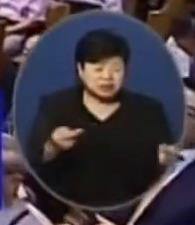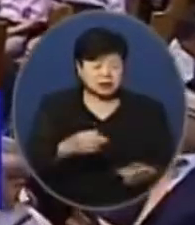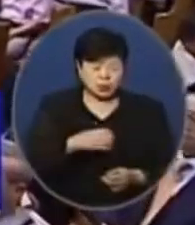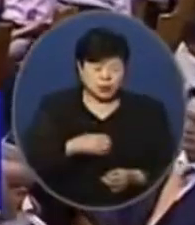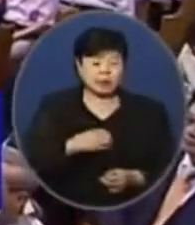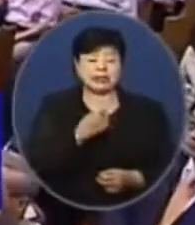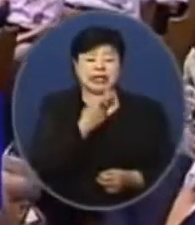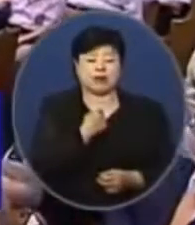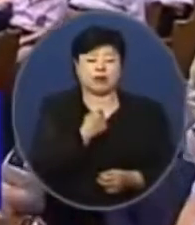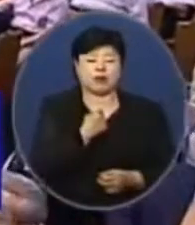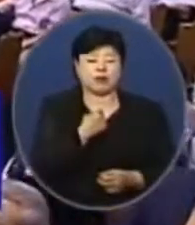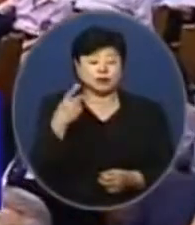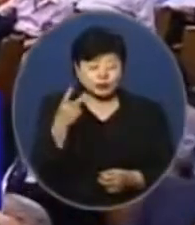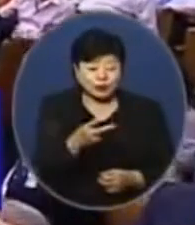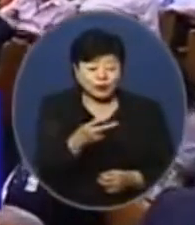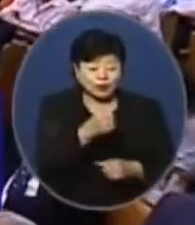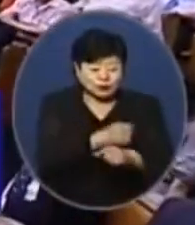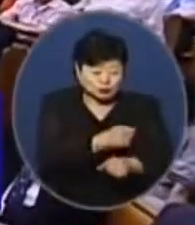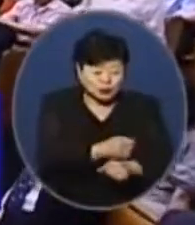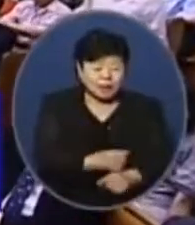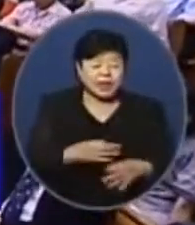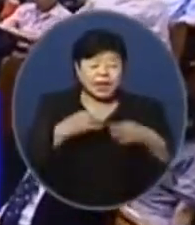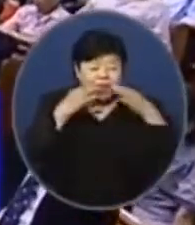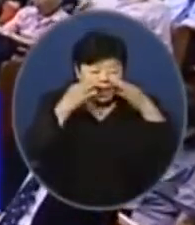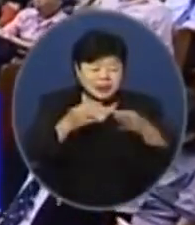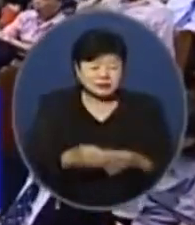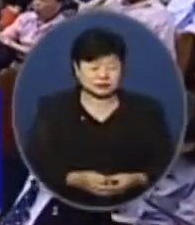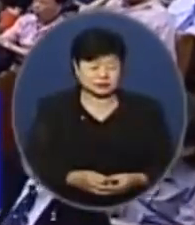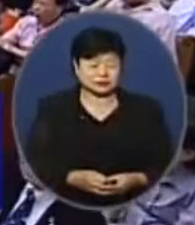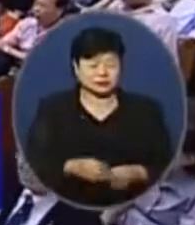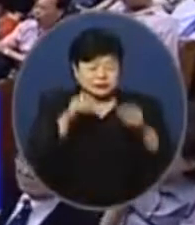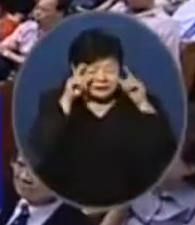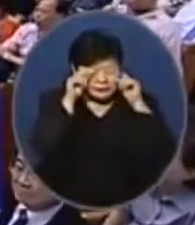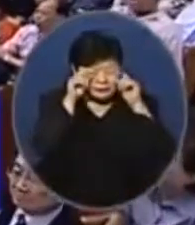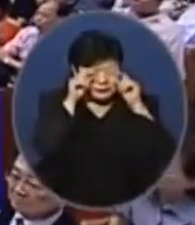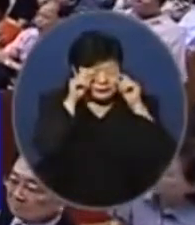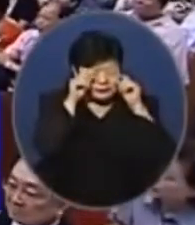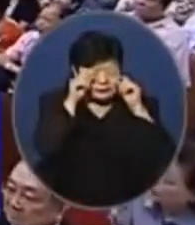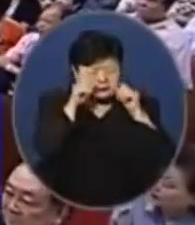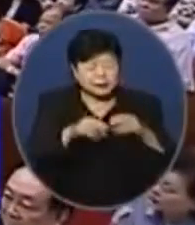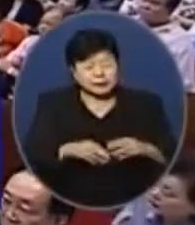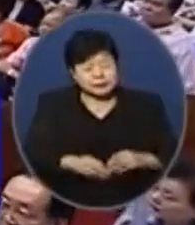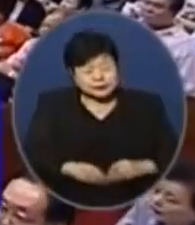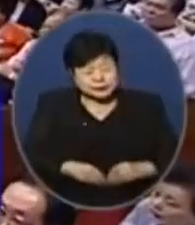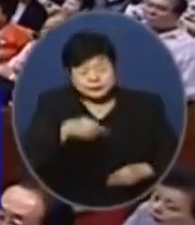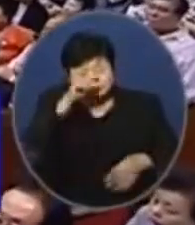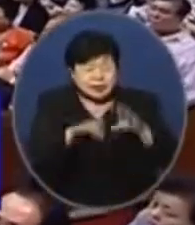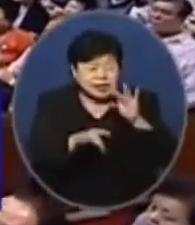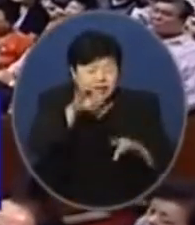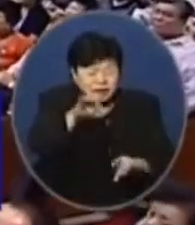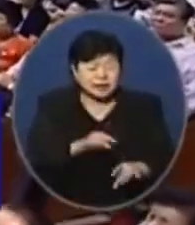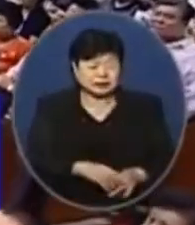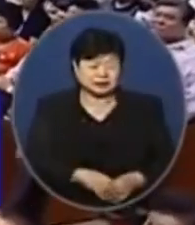거의 성대 중에 위험을 당하고 또 수고하며 애쓰고 여러 번 자지 못하고 줄이며 목마르고 여러